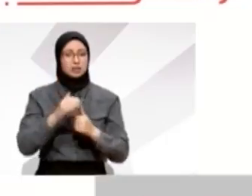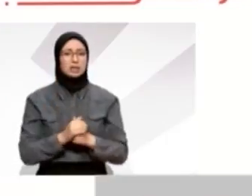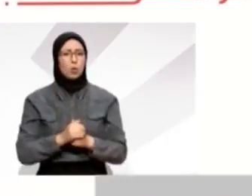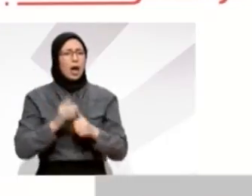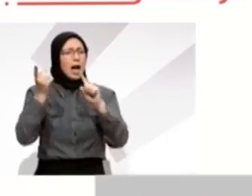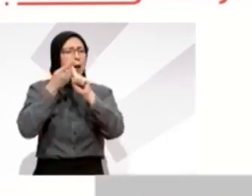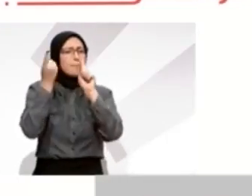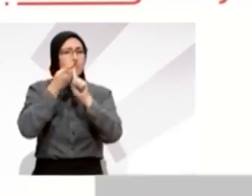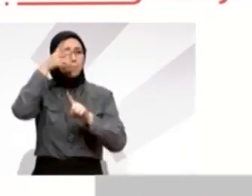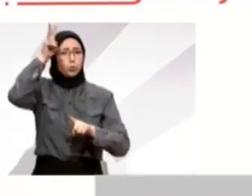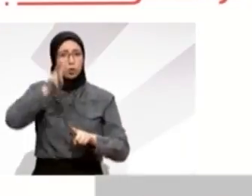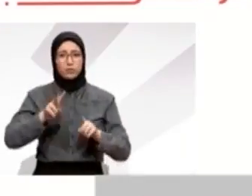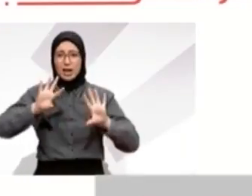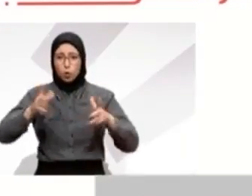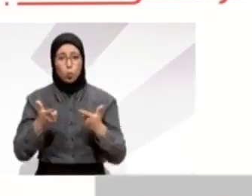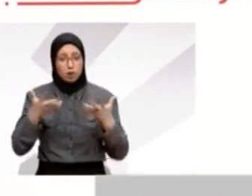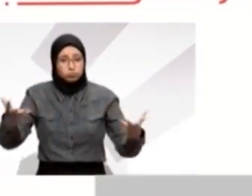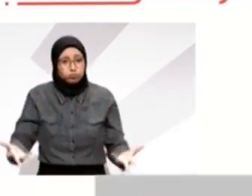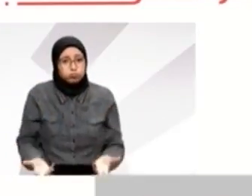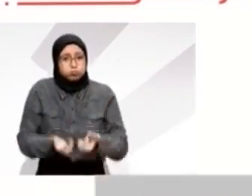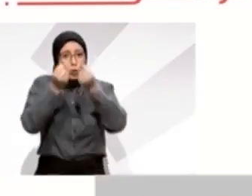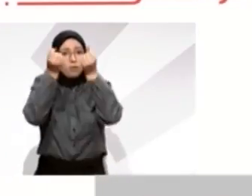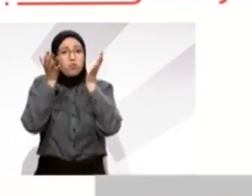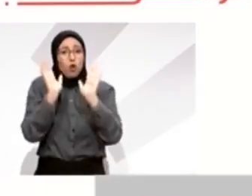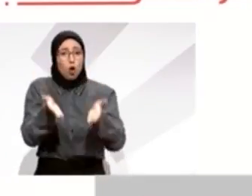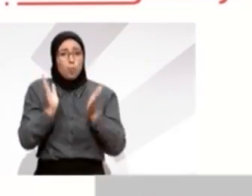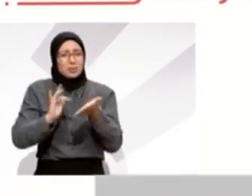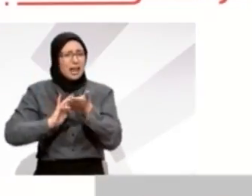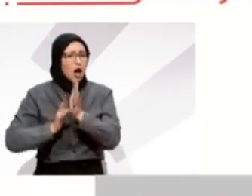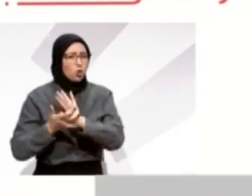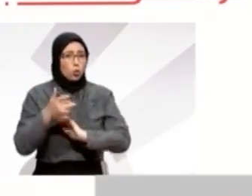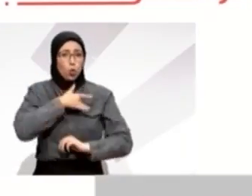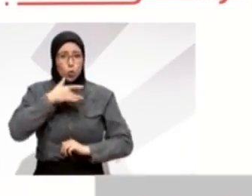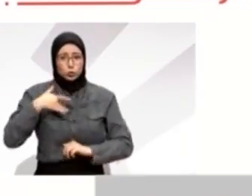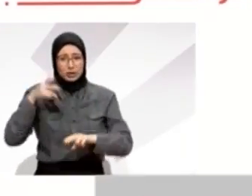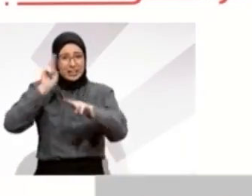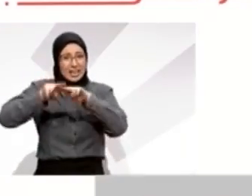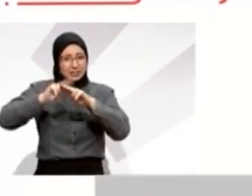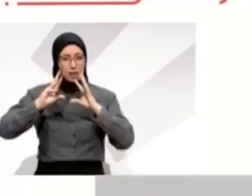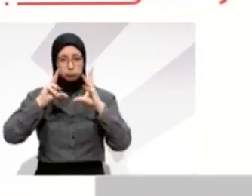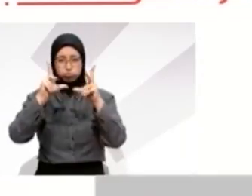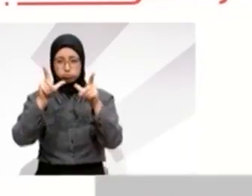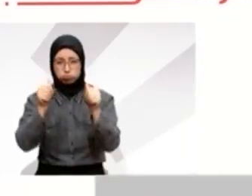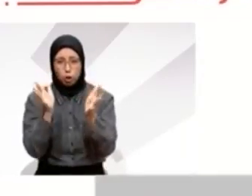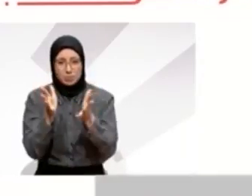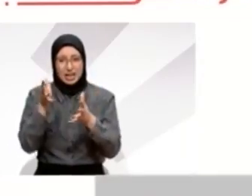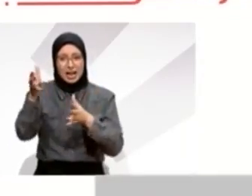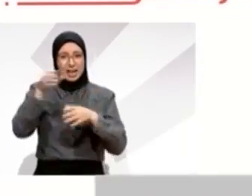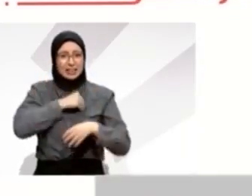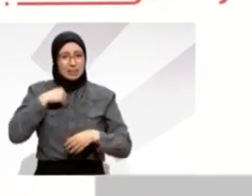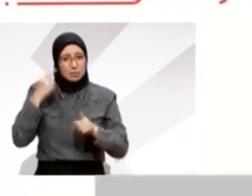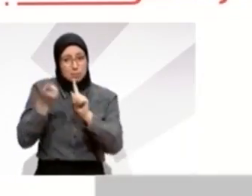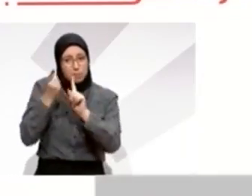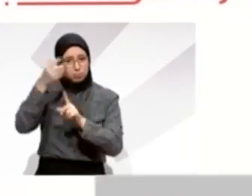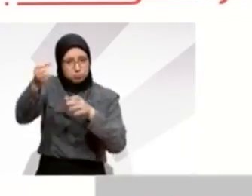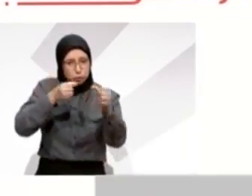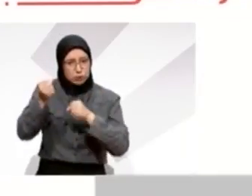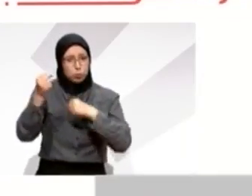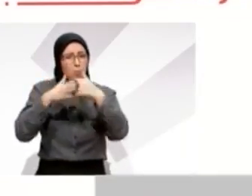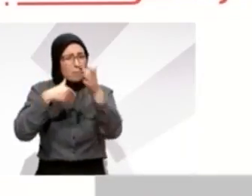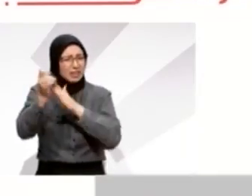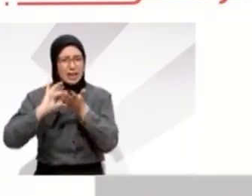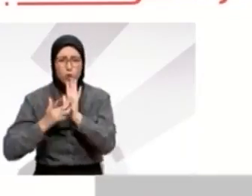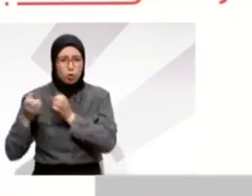اولوياتنا الارتقاء بالمرافق الصحيه من حيث البنيه التحتيه والاطار الطبي وشبه الطبي واليات العمل